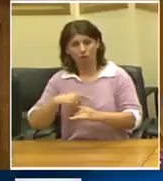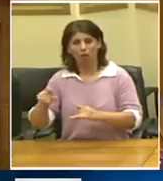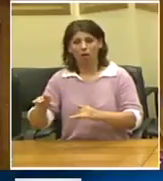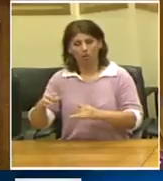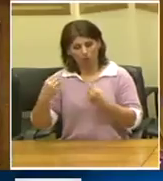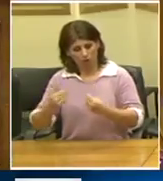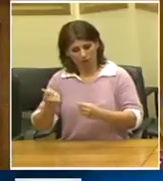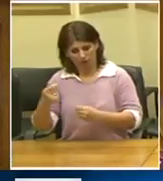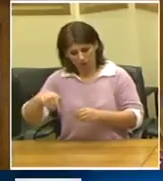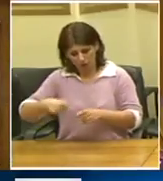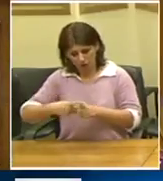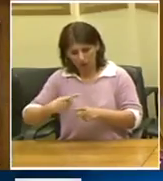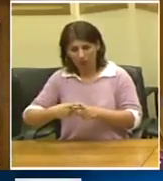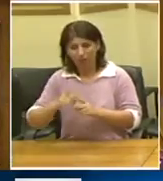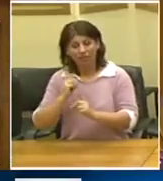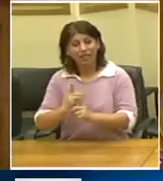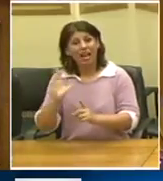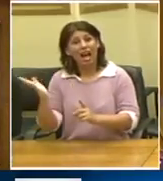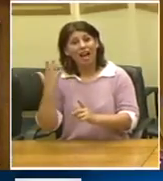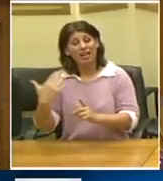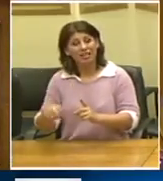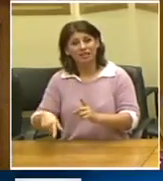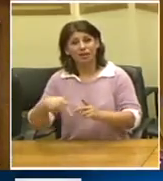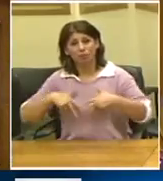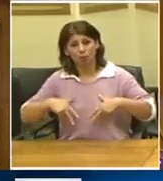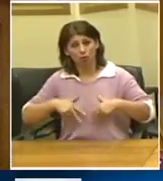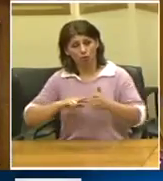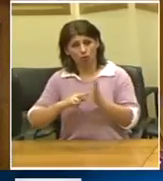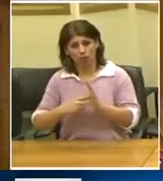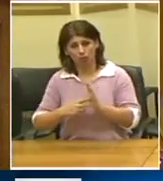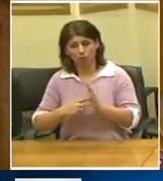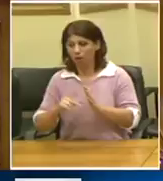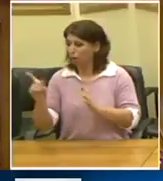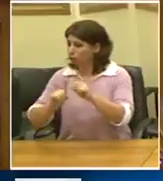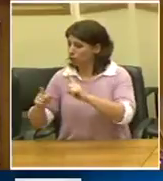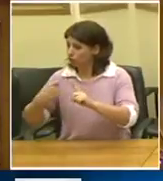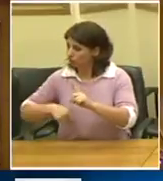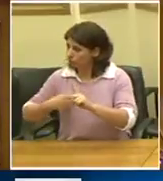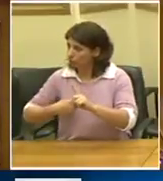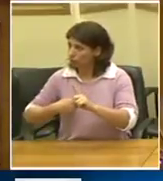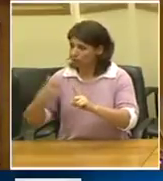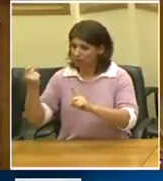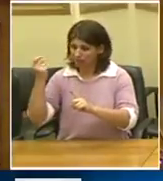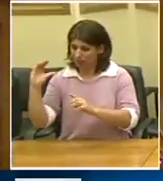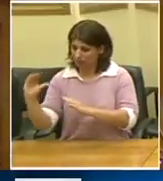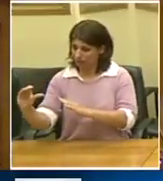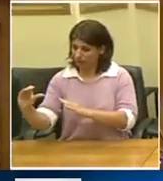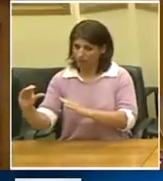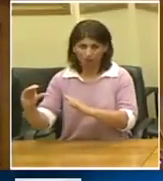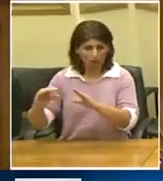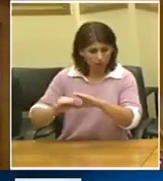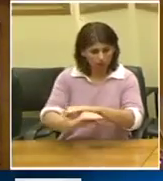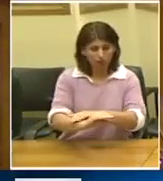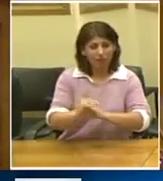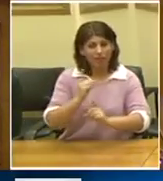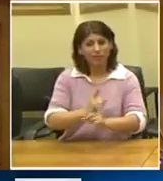εξωτερικό, ειδικά αν είσαι υπουργός οικονομικών. Πατριωτισμός είναι να μην προτρέπεις τους εύπορους πολίτες να διώξουν τα κεφάλια τους από τη χώρα, ειδικά όταν είσαι